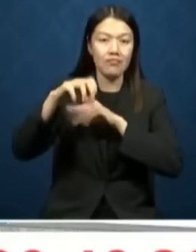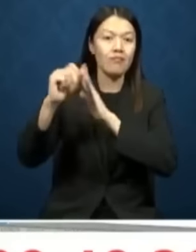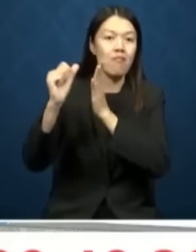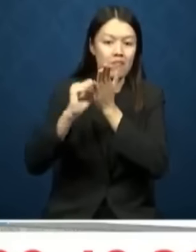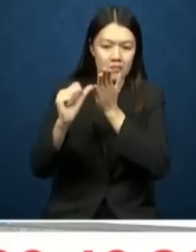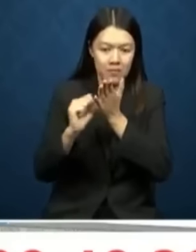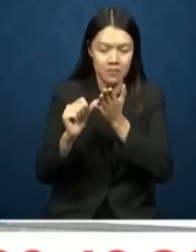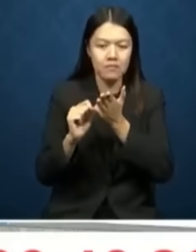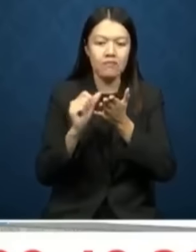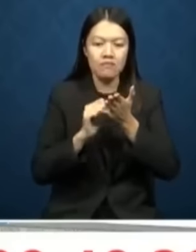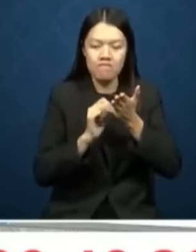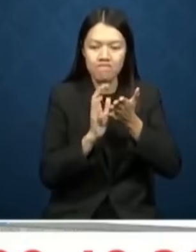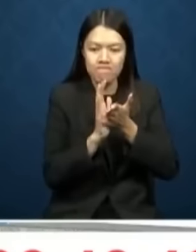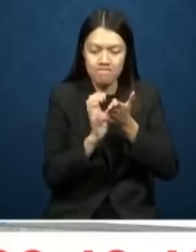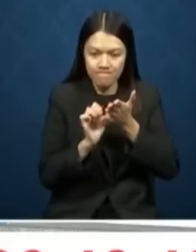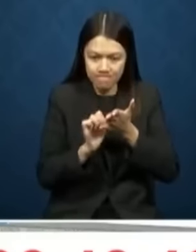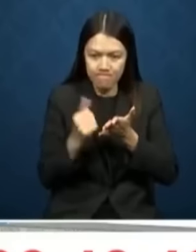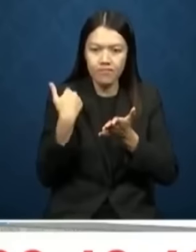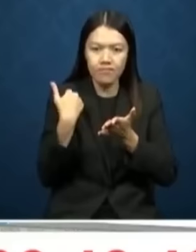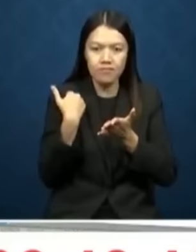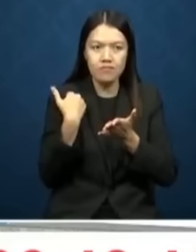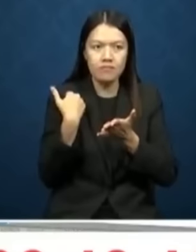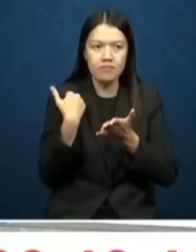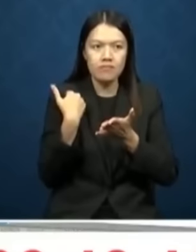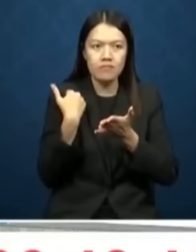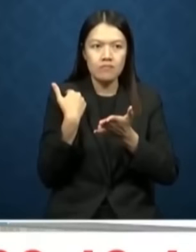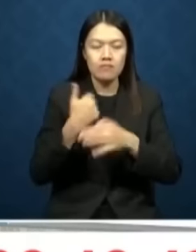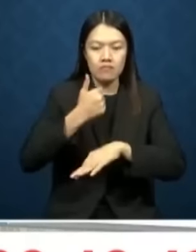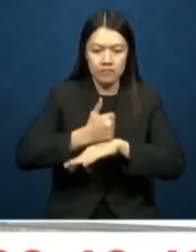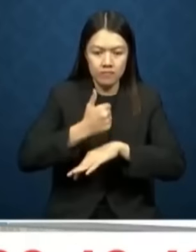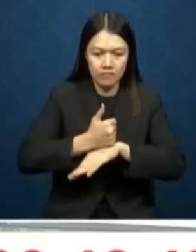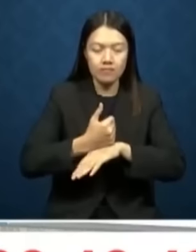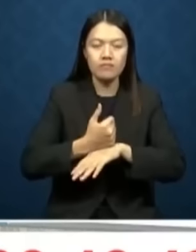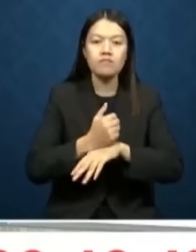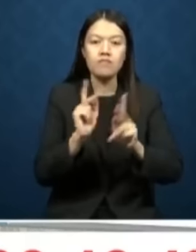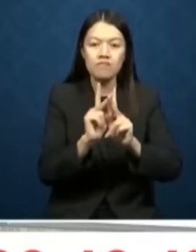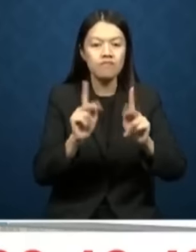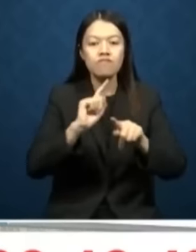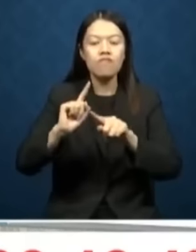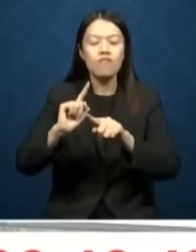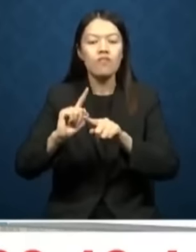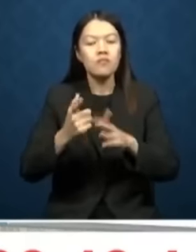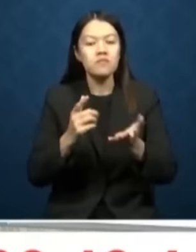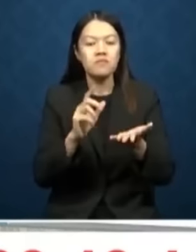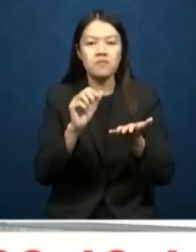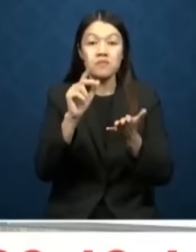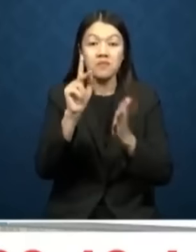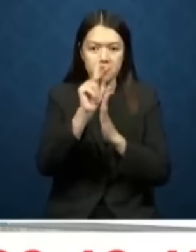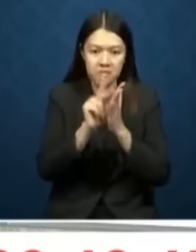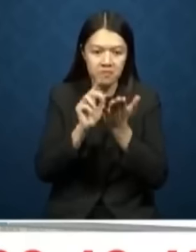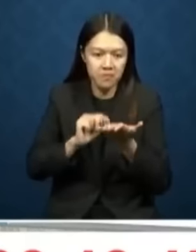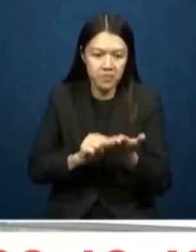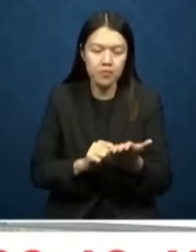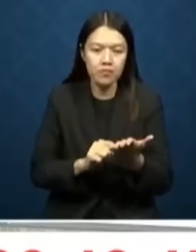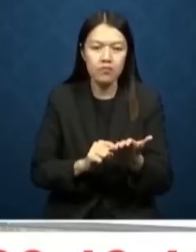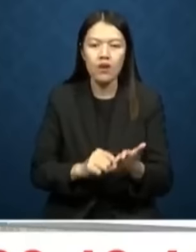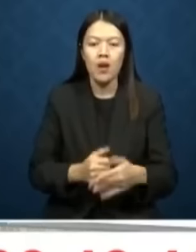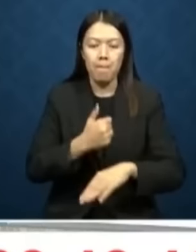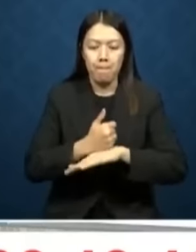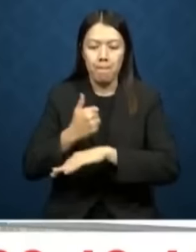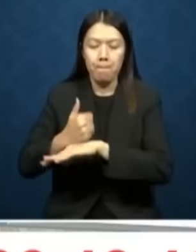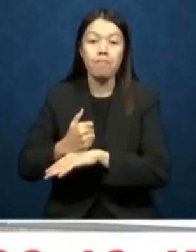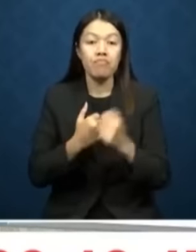ขและมีการเปลี่ยนแปลงนะครับหลายเรื่องโดยอธิบดีและโดยคณะกรรมการทั้งหลายแม้จะอ้างกฎหมายเนี่ยถ้าเทียบอธิบดี3คนไล่หลัง